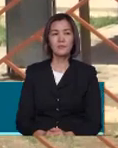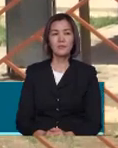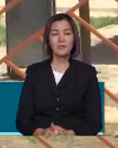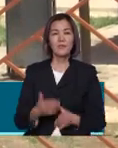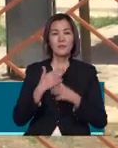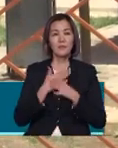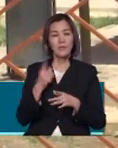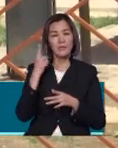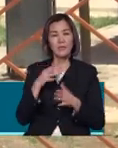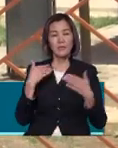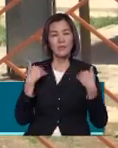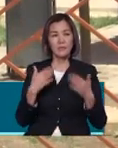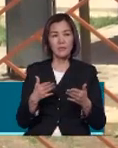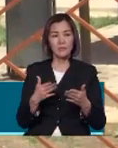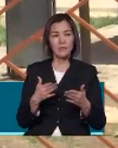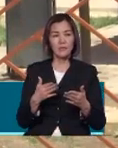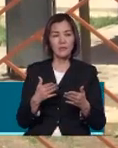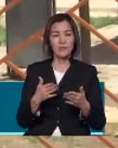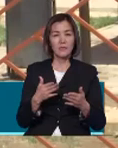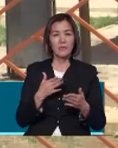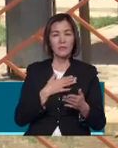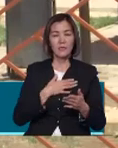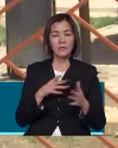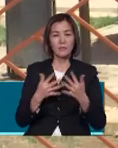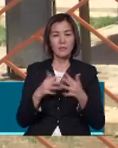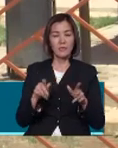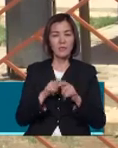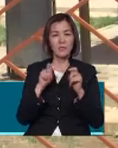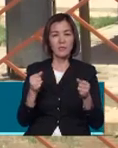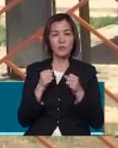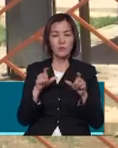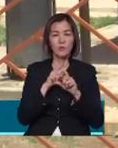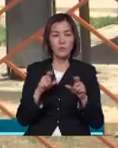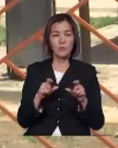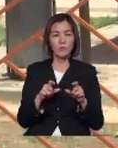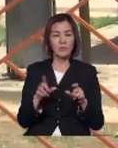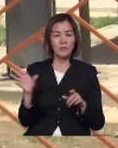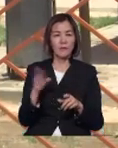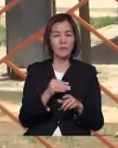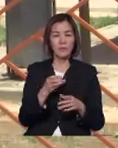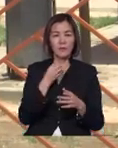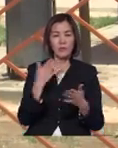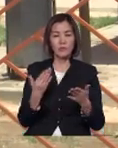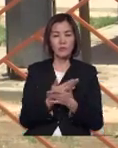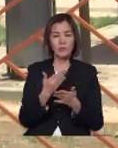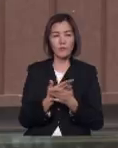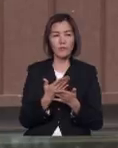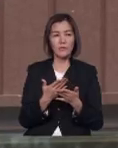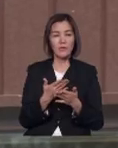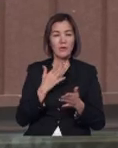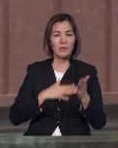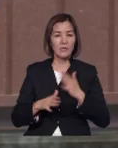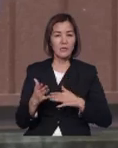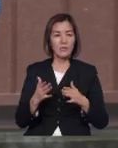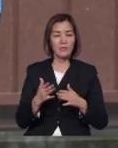Благодаря инициативе Несипан Джинспайлы в нашем селе открылся новый спорткомплекс. Это для всех нас стало большой радостью. Конечно, один он